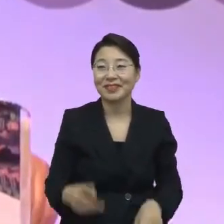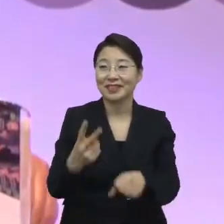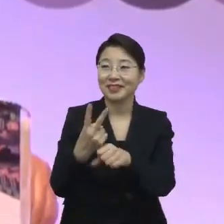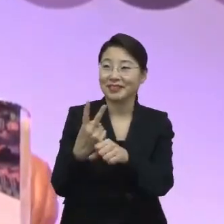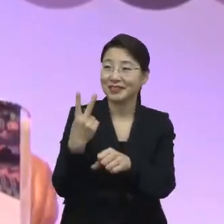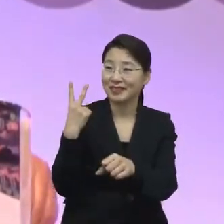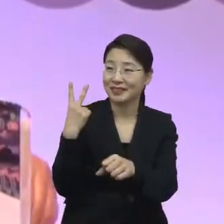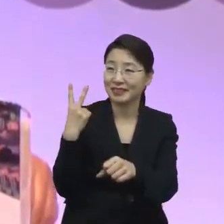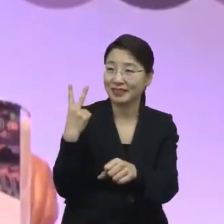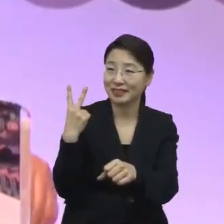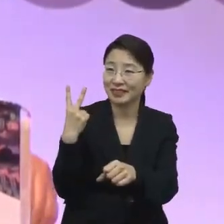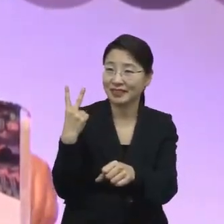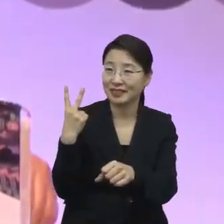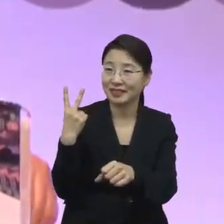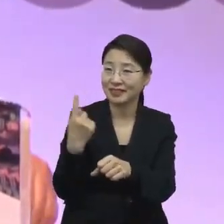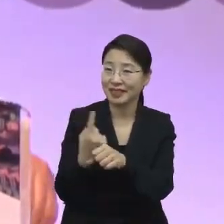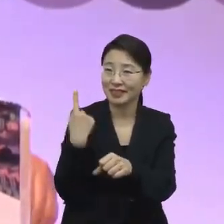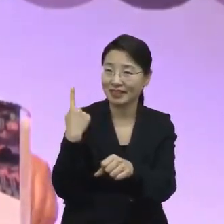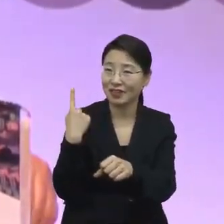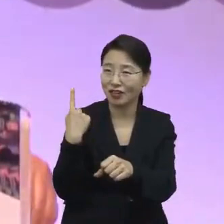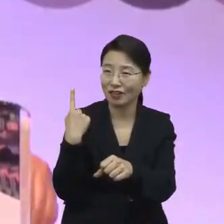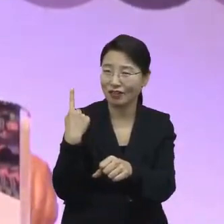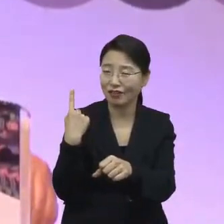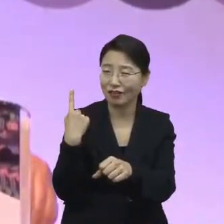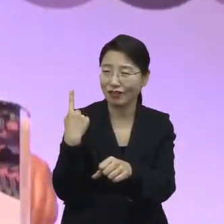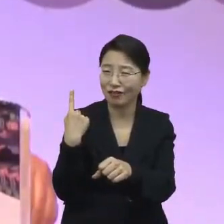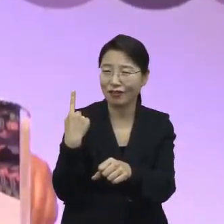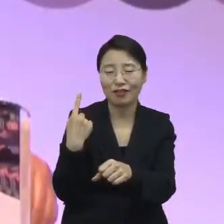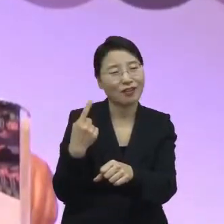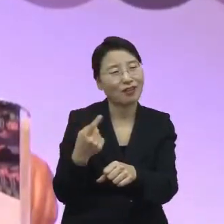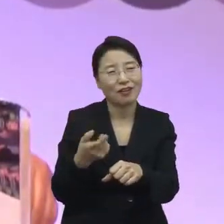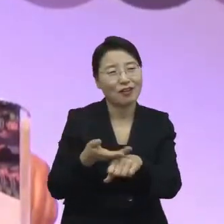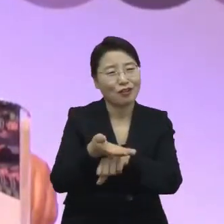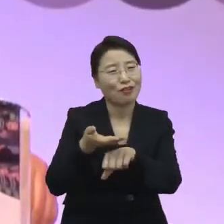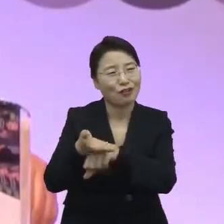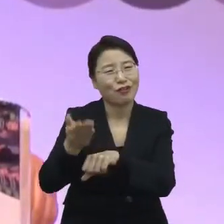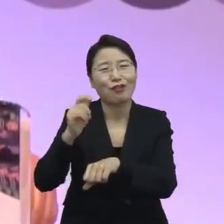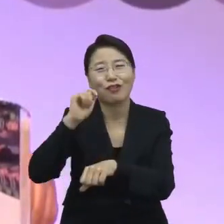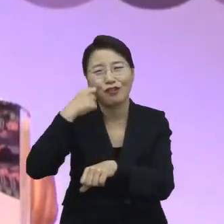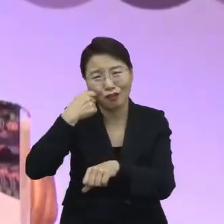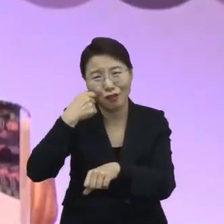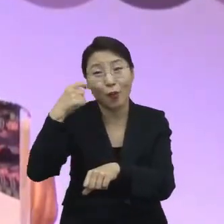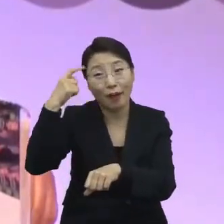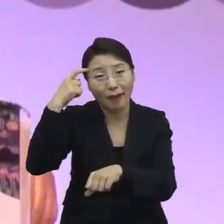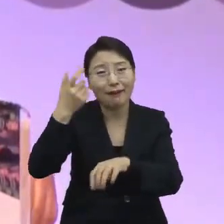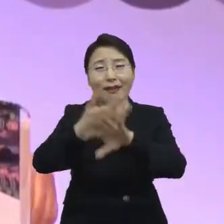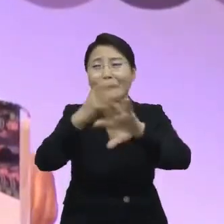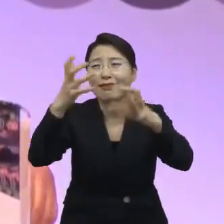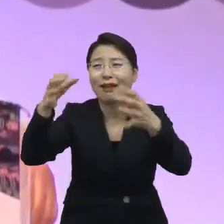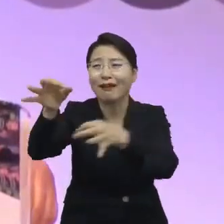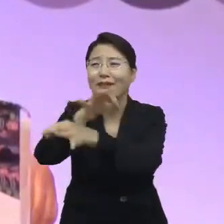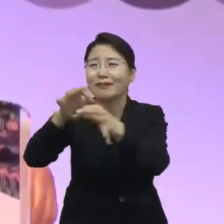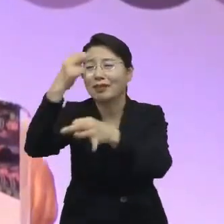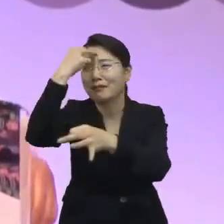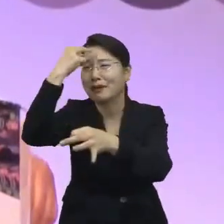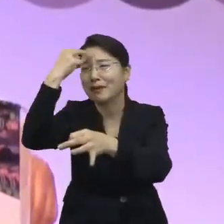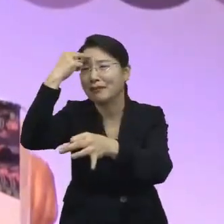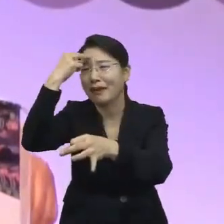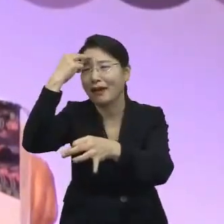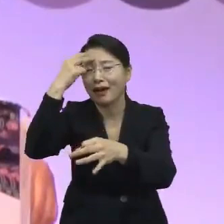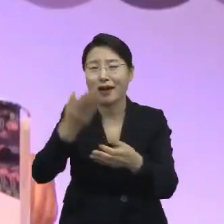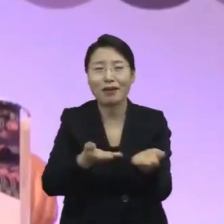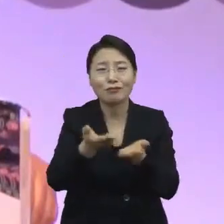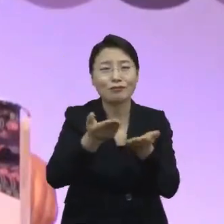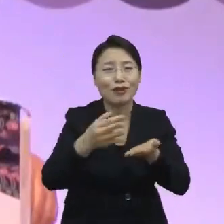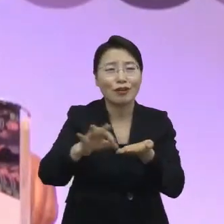재작년부터 작년까지는 굉장히 거시경제 구조가 안 좋았습니다. 수출로 먹고 사는 나라에서 무역 적자가 나는